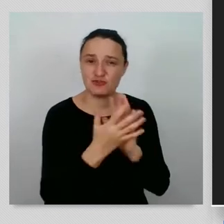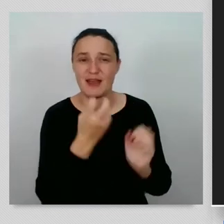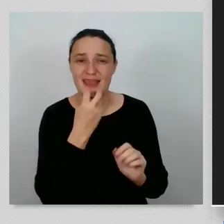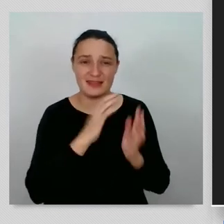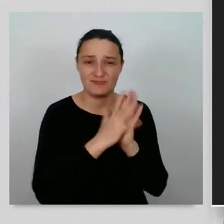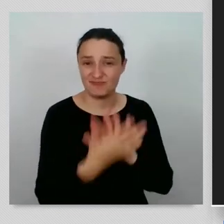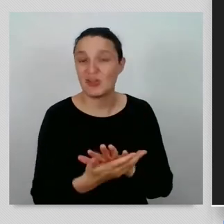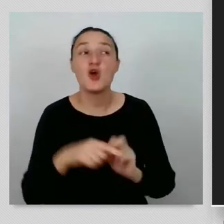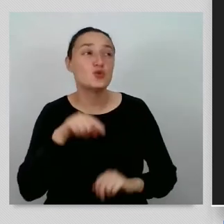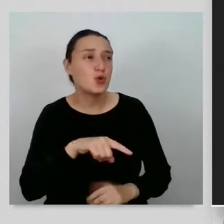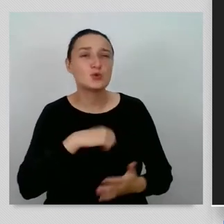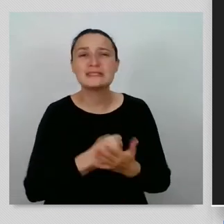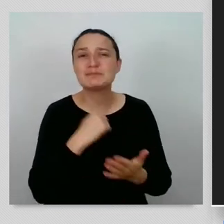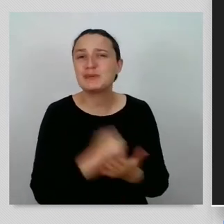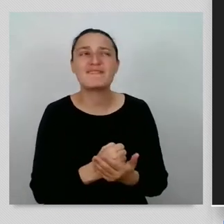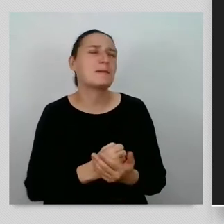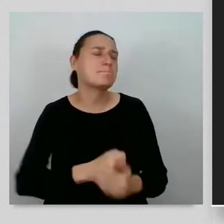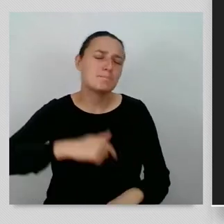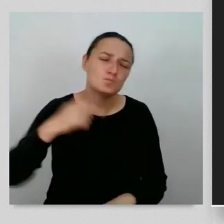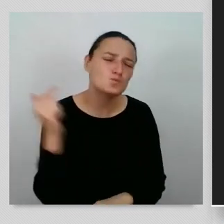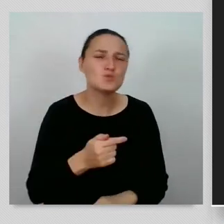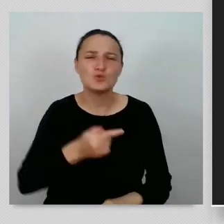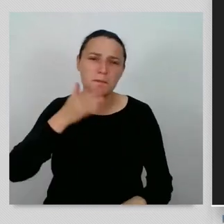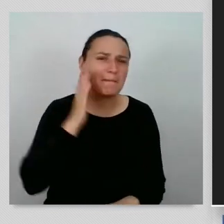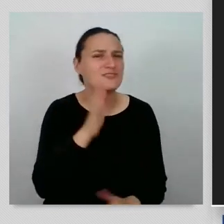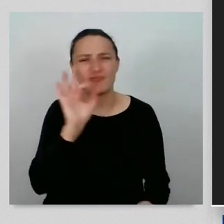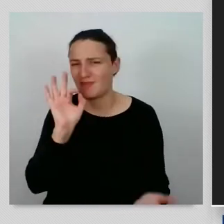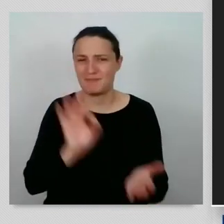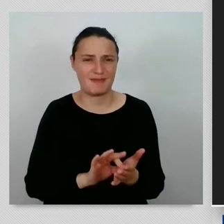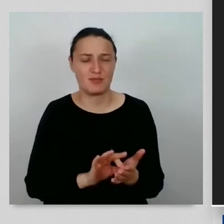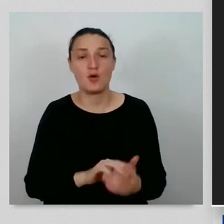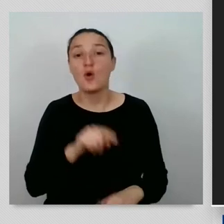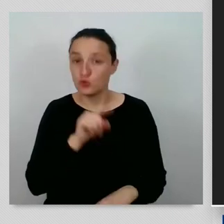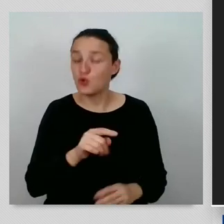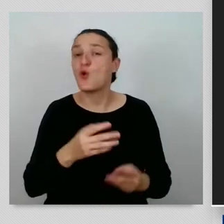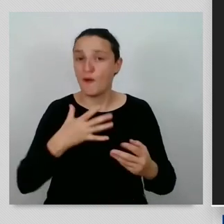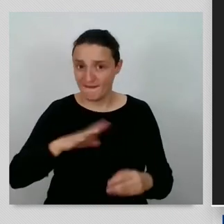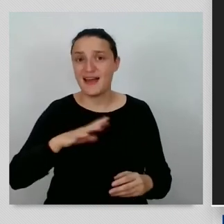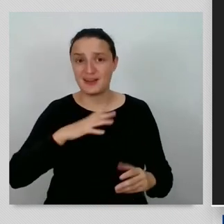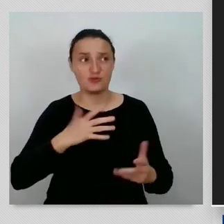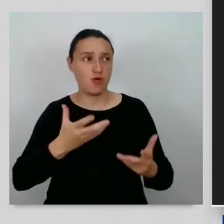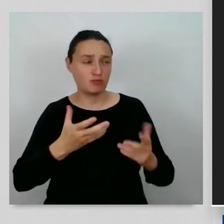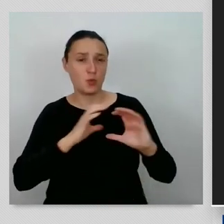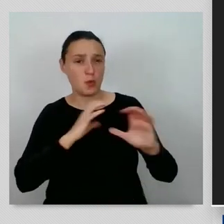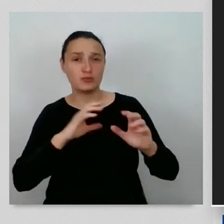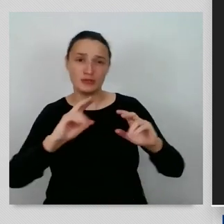energetyczną, że jest to rzecz nieuchronna i nieunikniona i ten komunikat warto, aby on był przekazywany w sposób